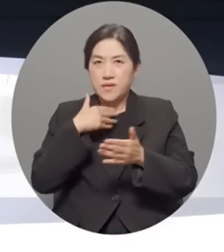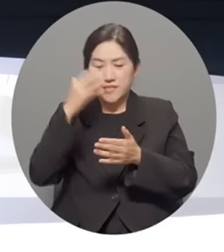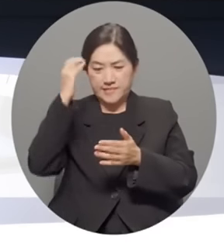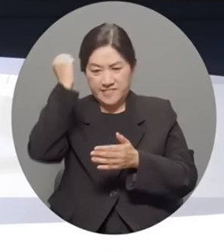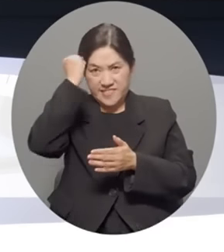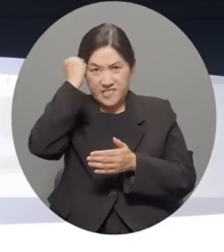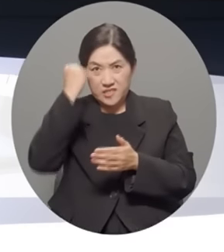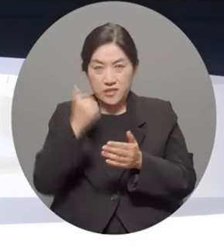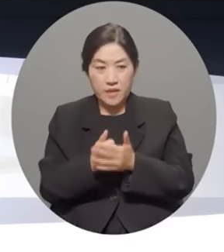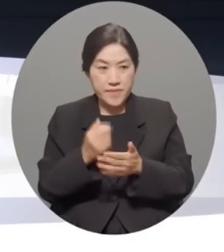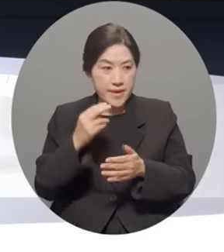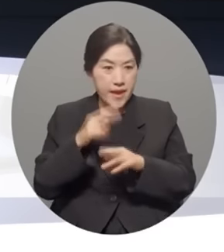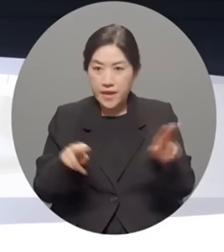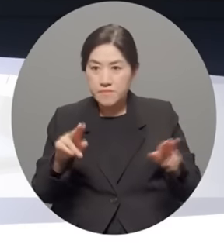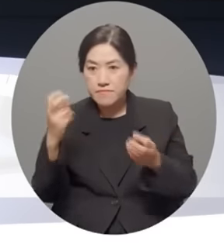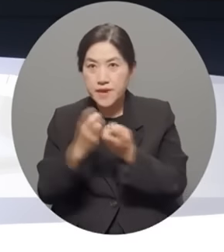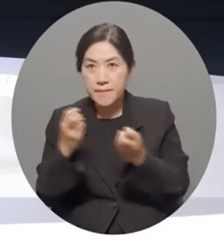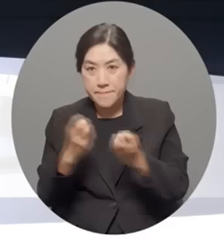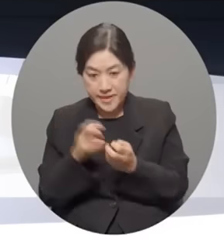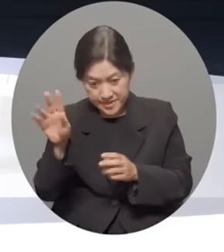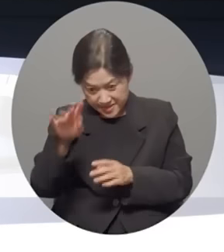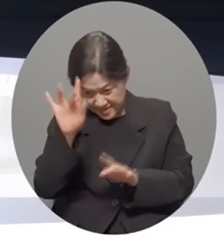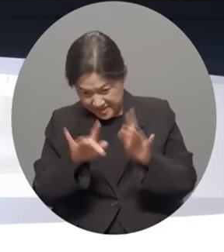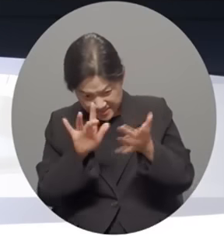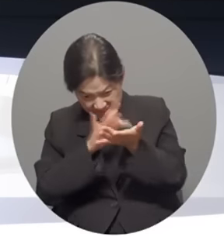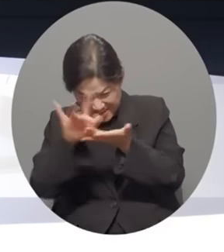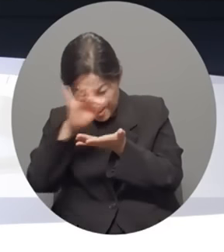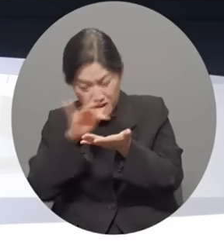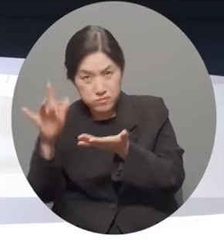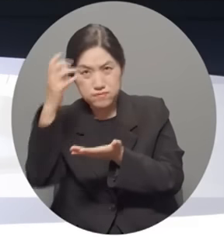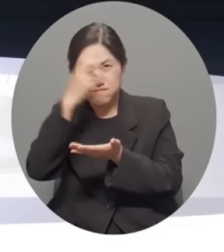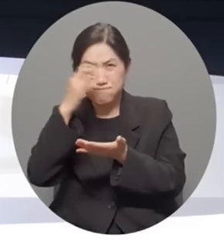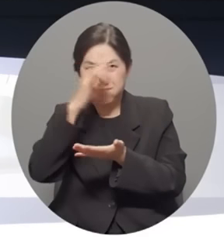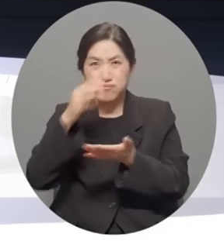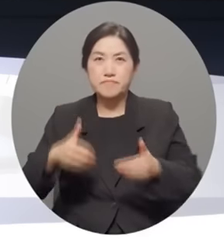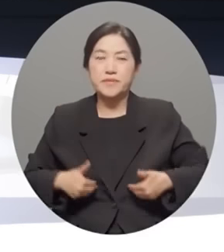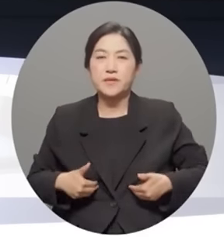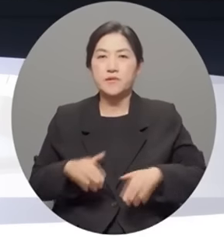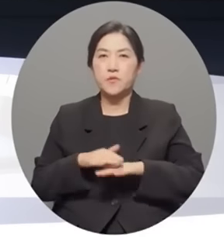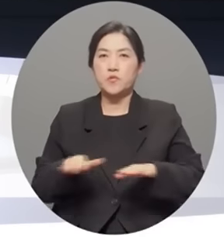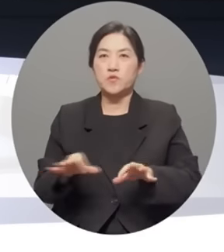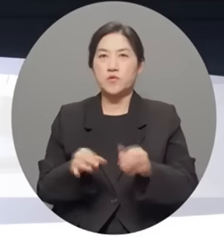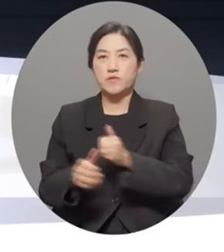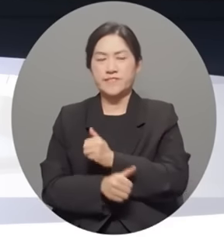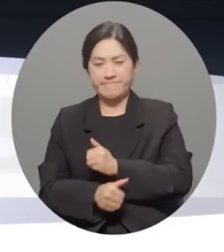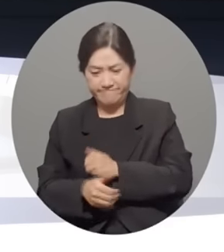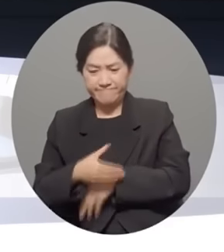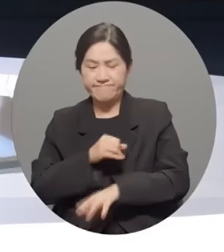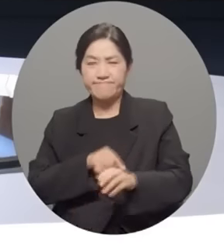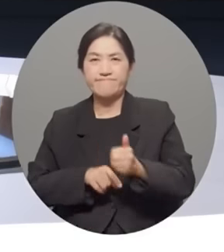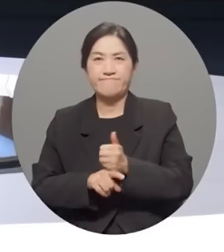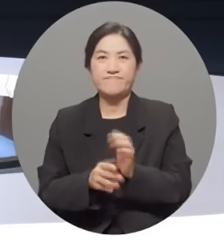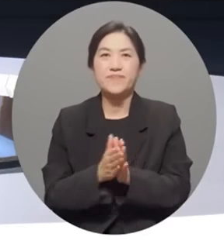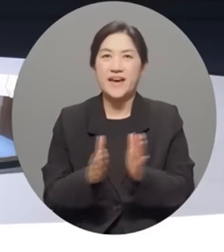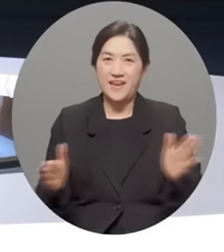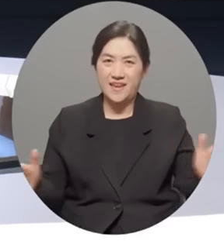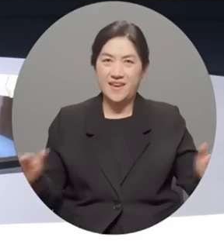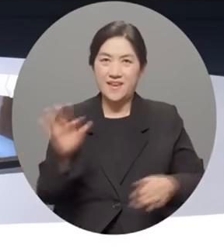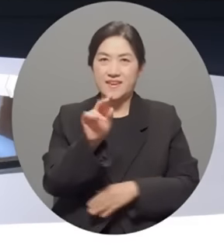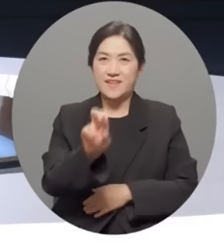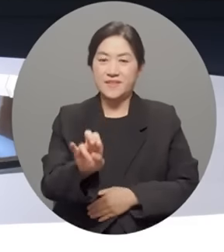버튼을 찾아서 SNS 구석 구석을 누벼야 하는 건데요 공정거래 위원회가 조사에 나섰습니다 임현주